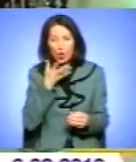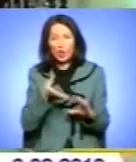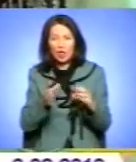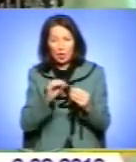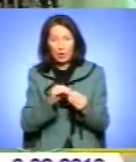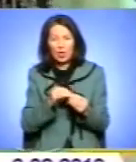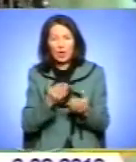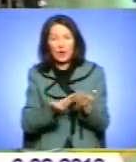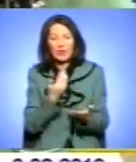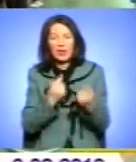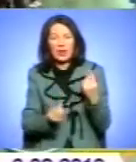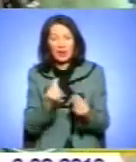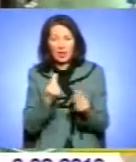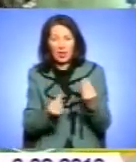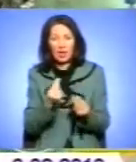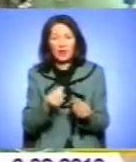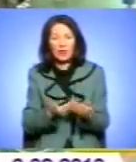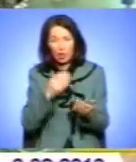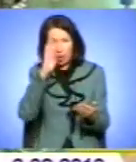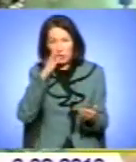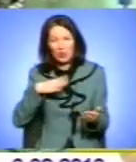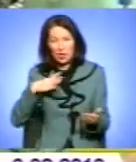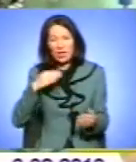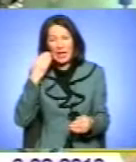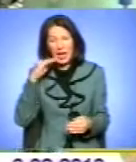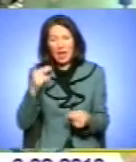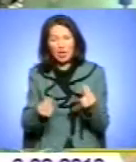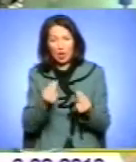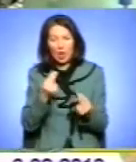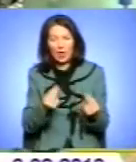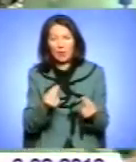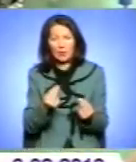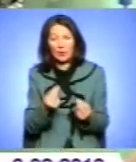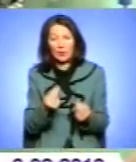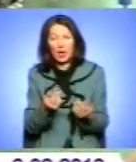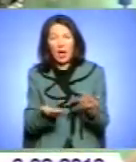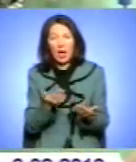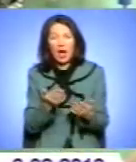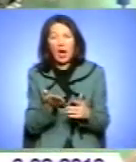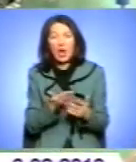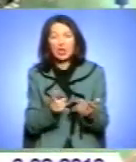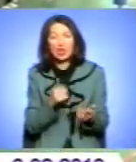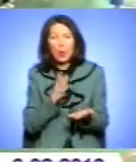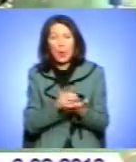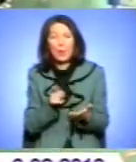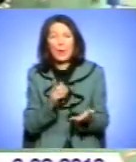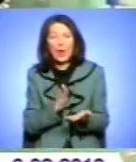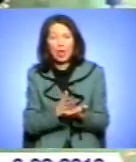від хлопців чекали трошки кращої гри. Ну, але що маємо, то